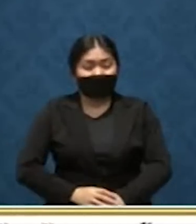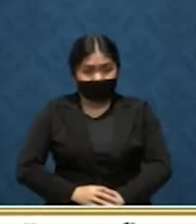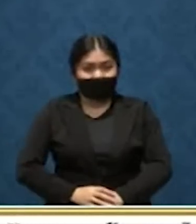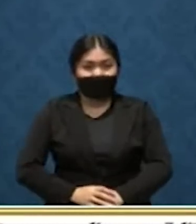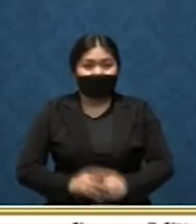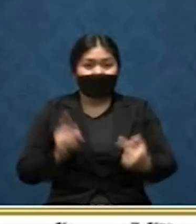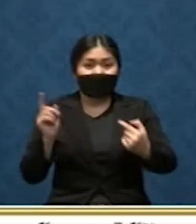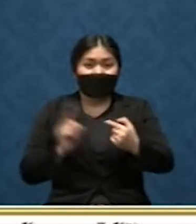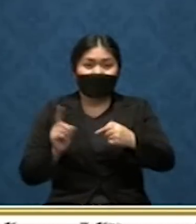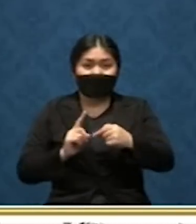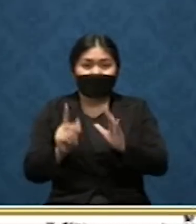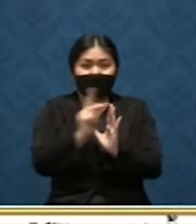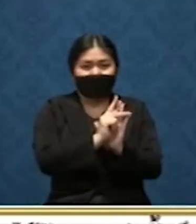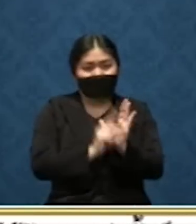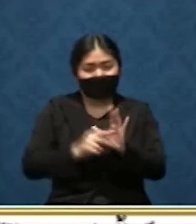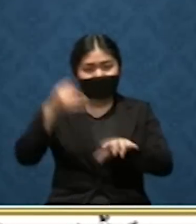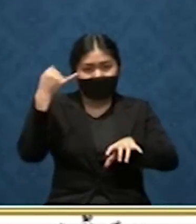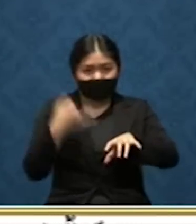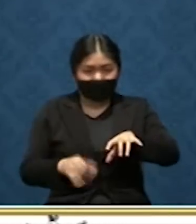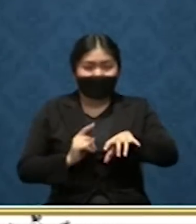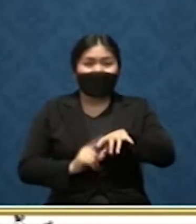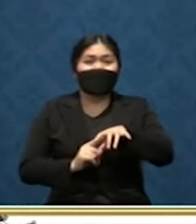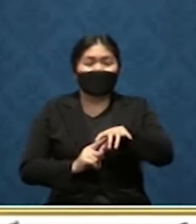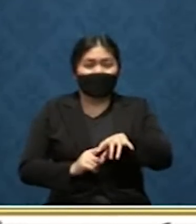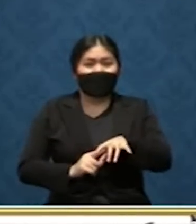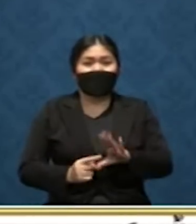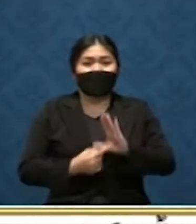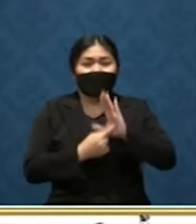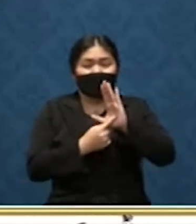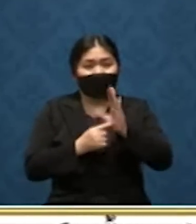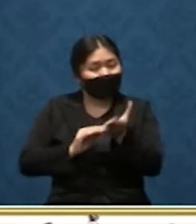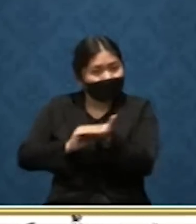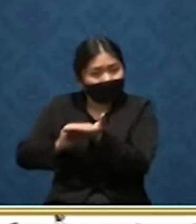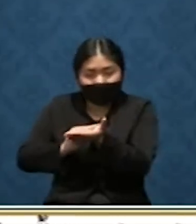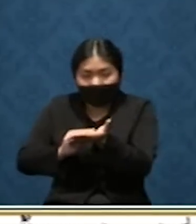สถานที่ที่ผิดกฎหมายสิ่งทผิดกฎหมาย อย่างเช่นสประสน ครั